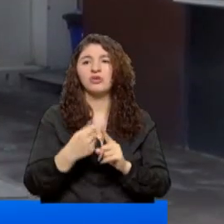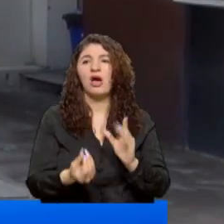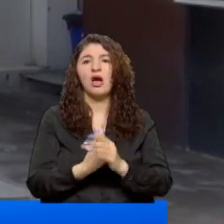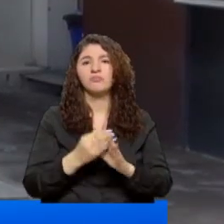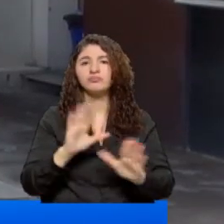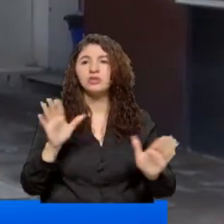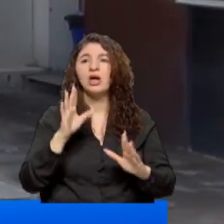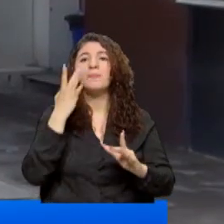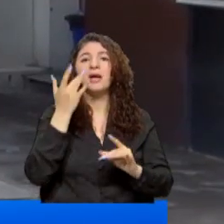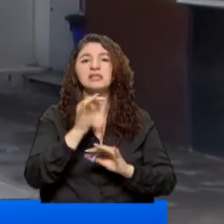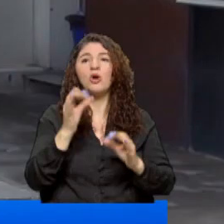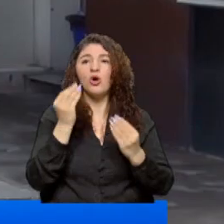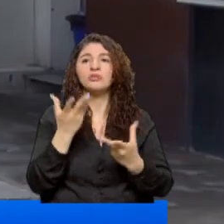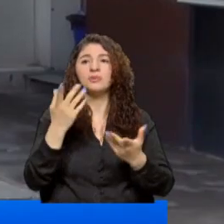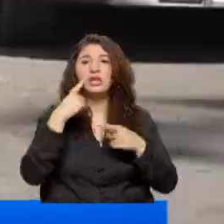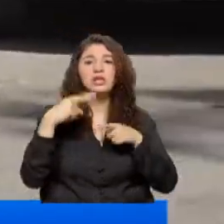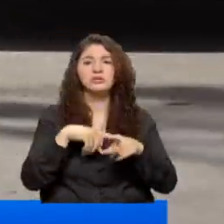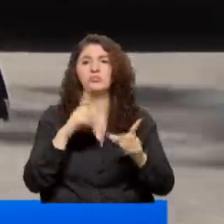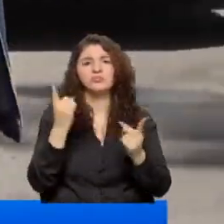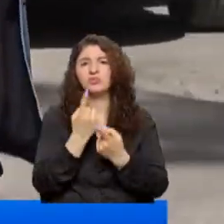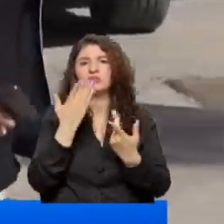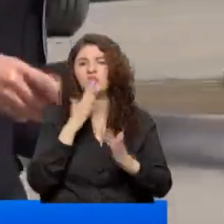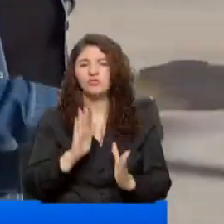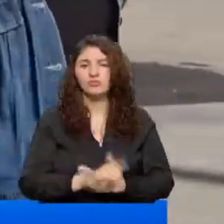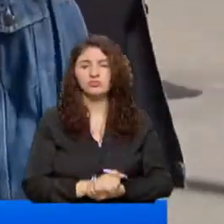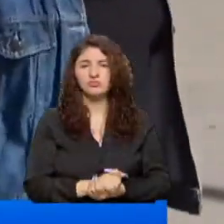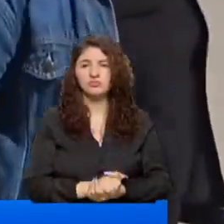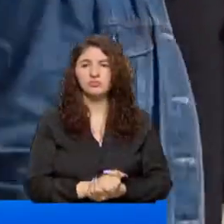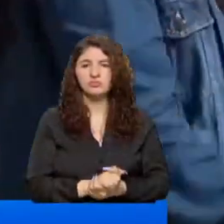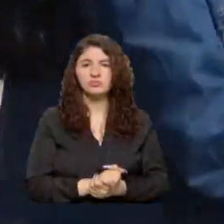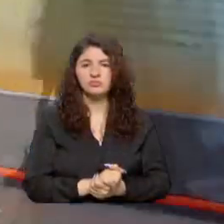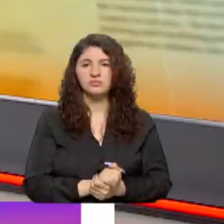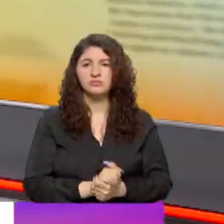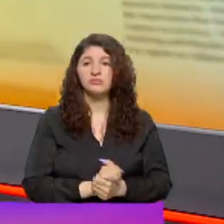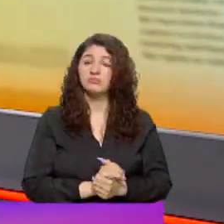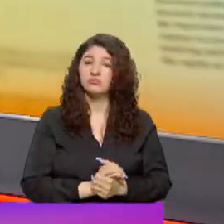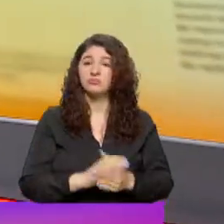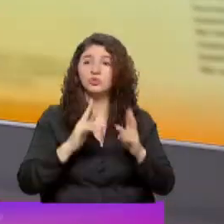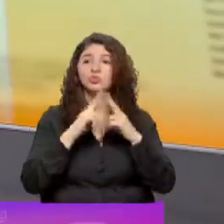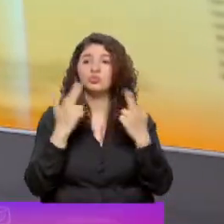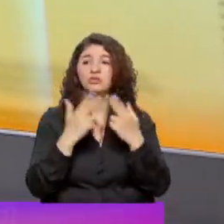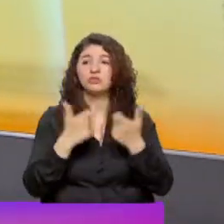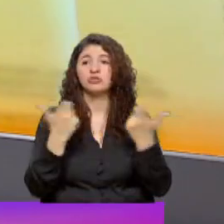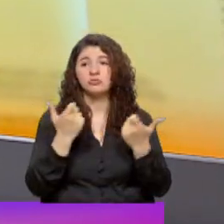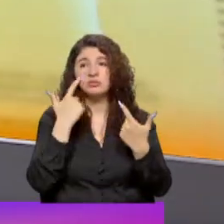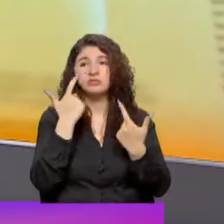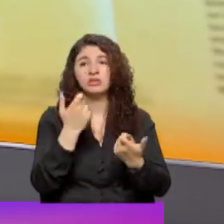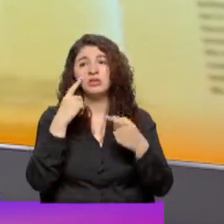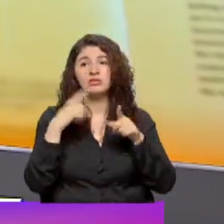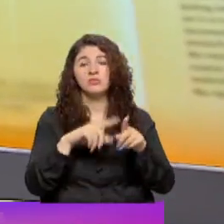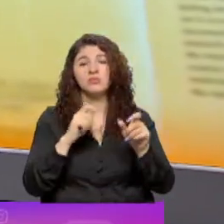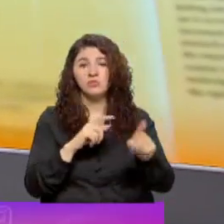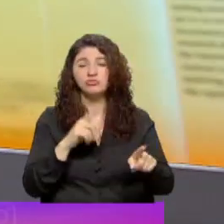görülmemektedir asemptomatik de olsa Bakanlığı izlenmektedir şu dünyadaki gelişmeleri de dikkate